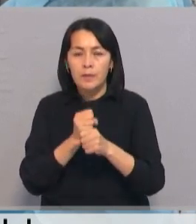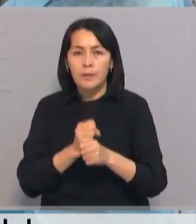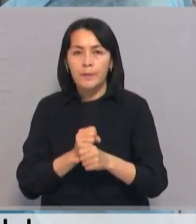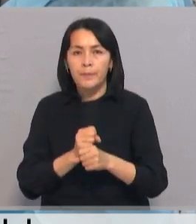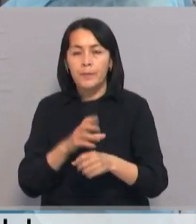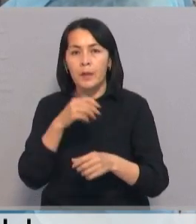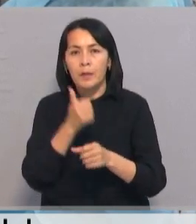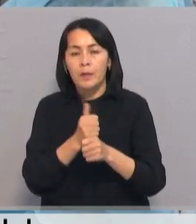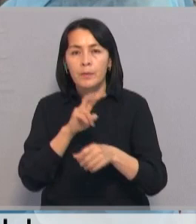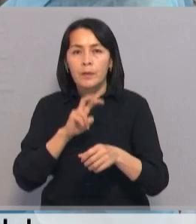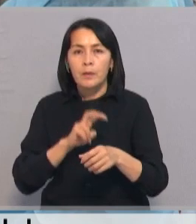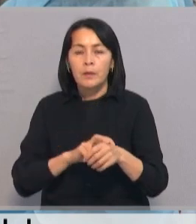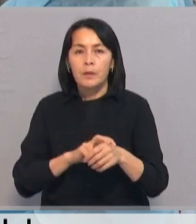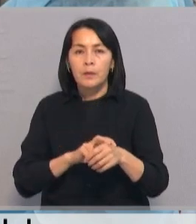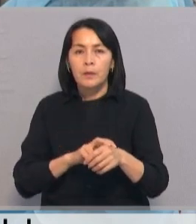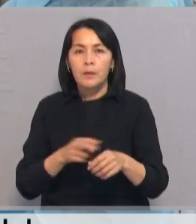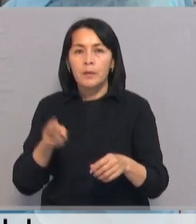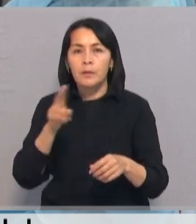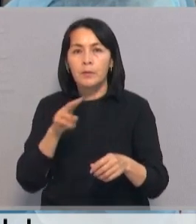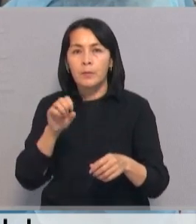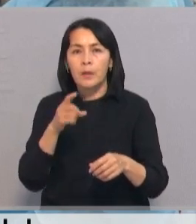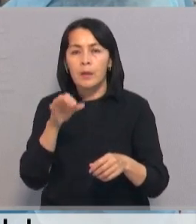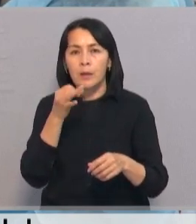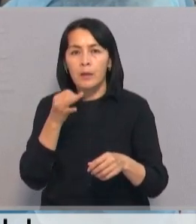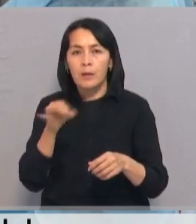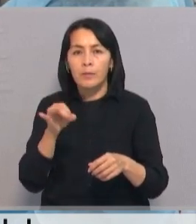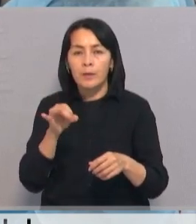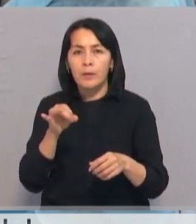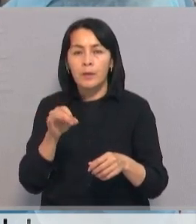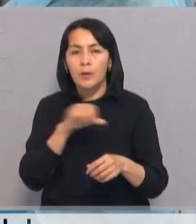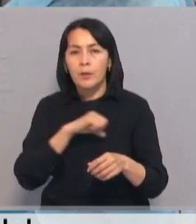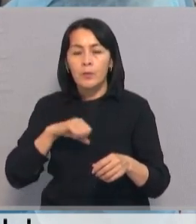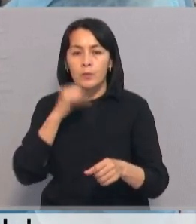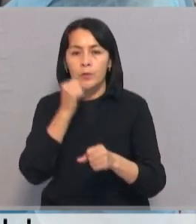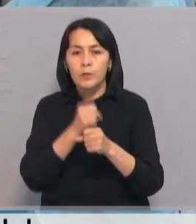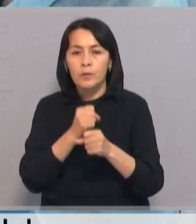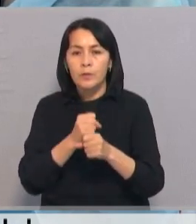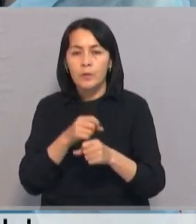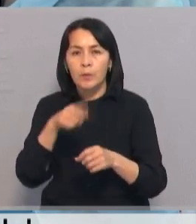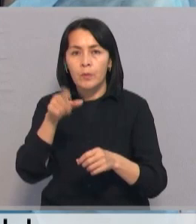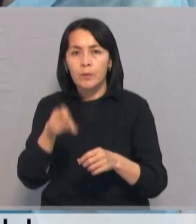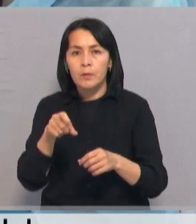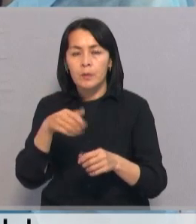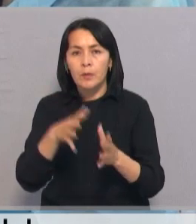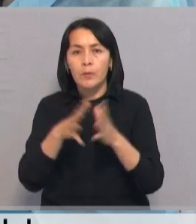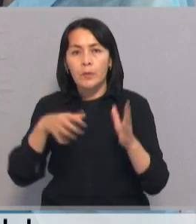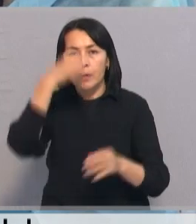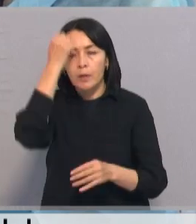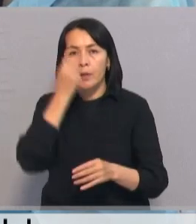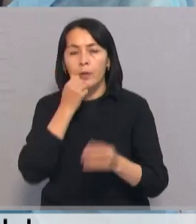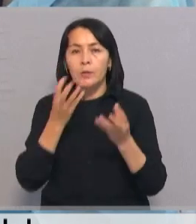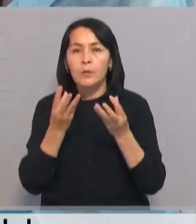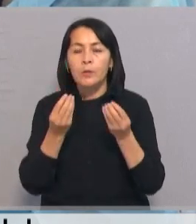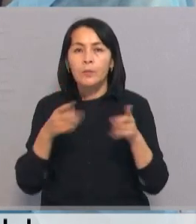больницаның бас дәрігері Домбай Абылай Әбдіжапарұлы өзі жасады. Ол кісіге үлкен рахмет. Сонымен қатар